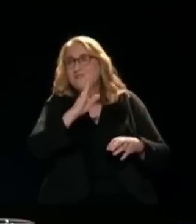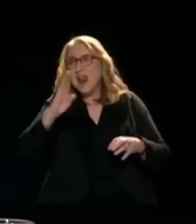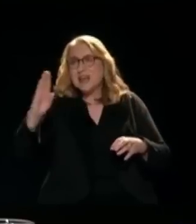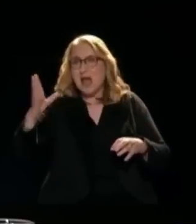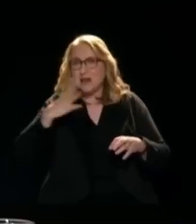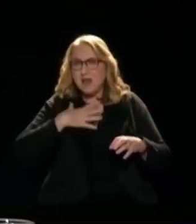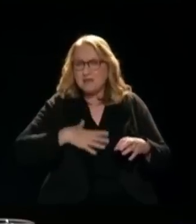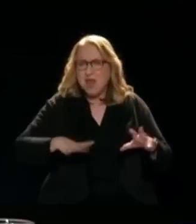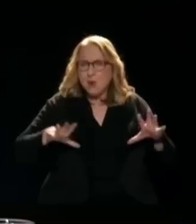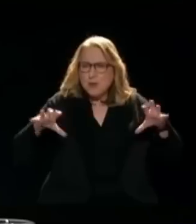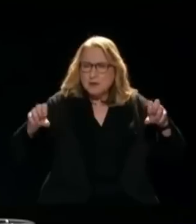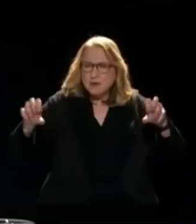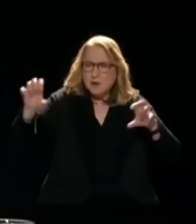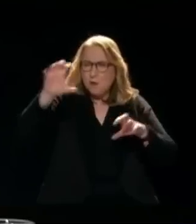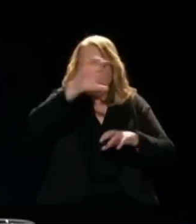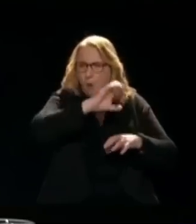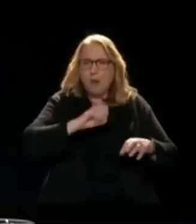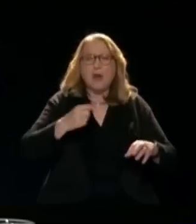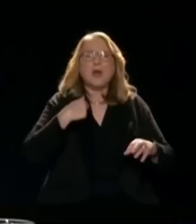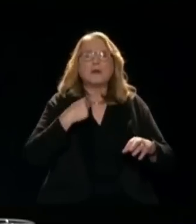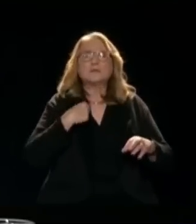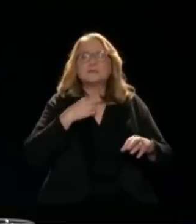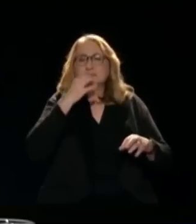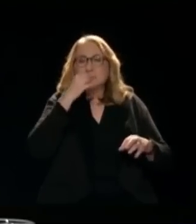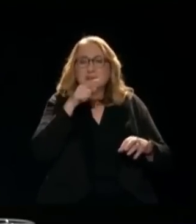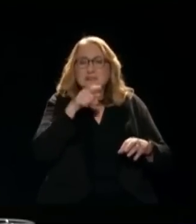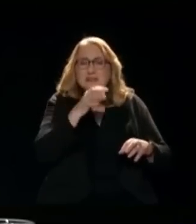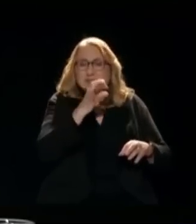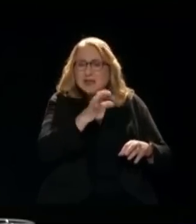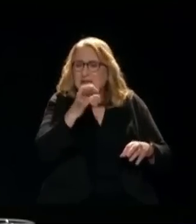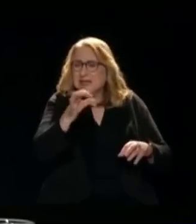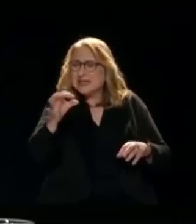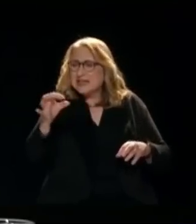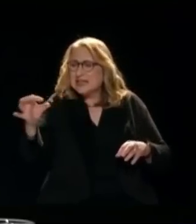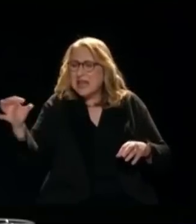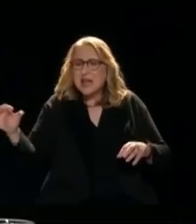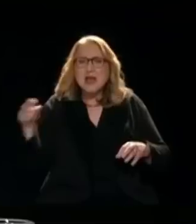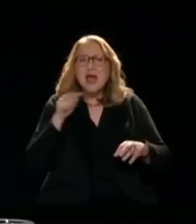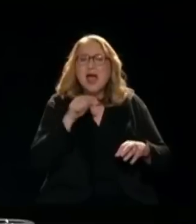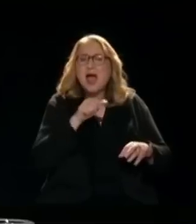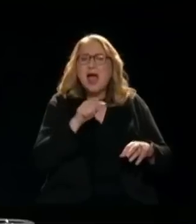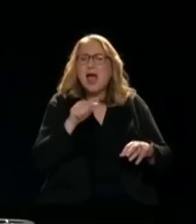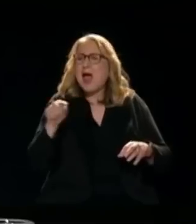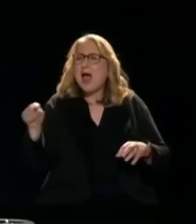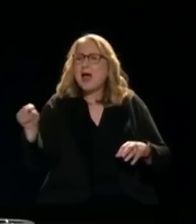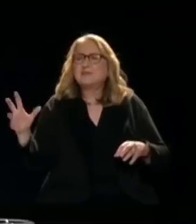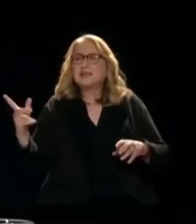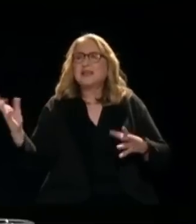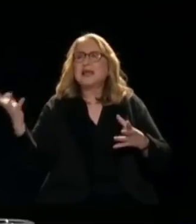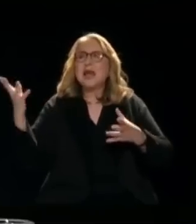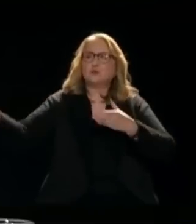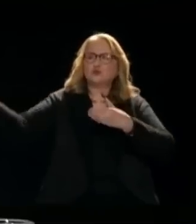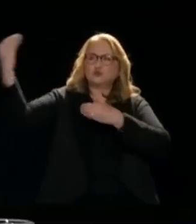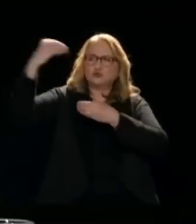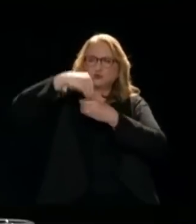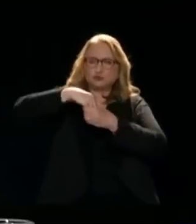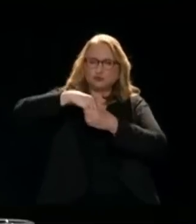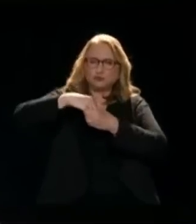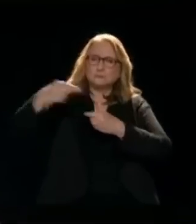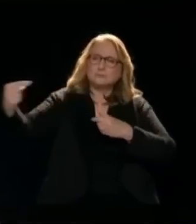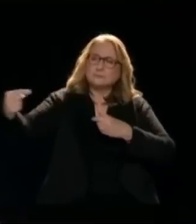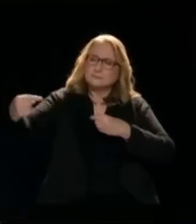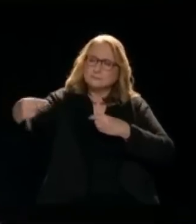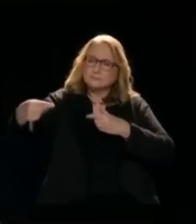είναι εξ αρχής απέναντι σε αυτά τα κρατήδια παράγωγα αυτής της επέμβασης, ότι δεν τα αναγνωρίζουμε. Και